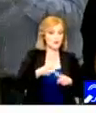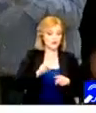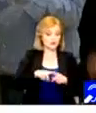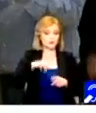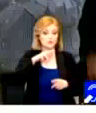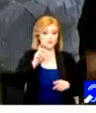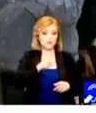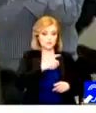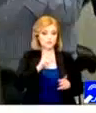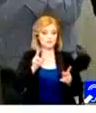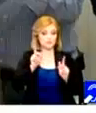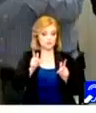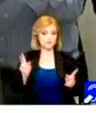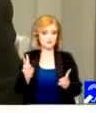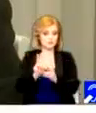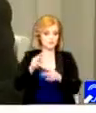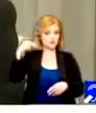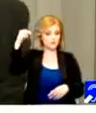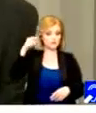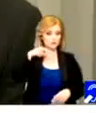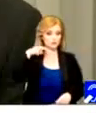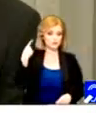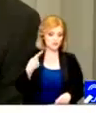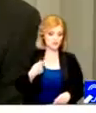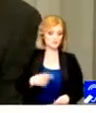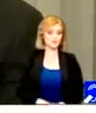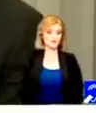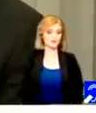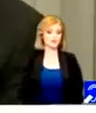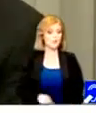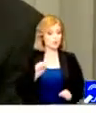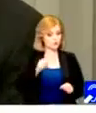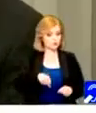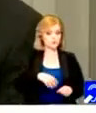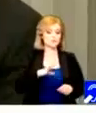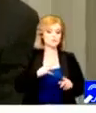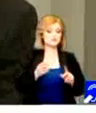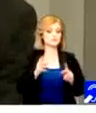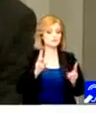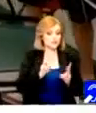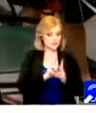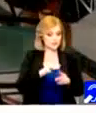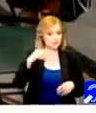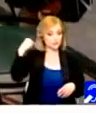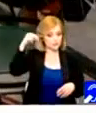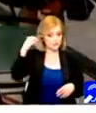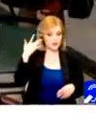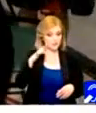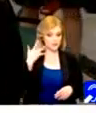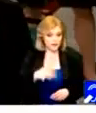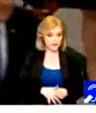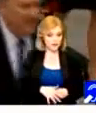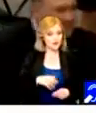și-a reluat testarea de rachete în încercarea de a forța un nou dialog. O potențială a treia întâlnire cu Trump este posibilă. Ambii lideri